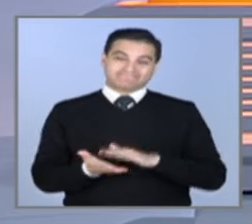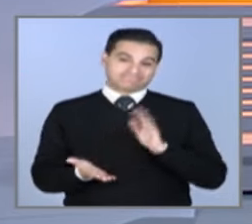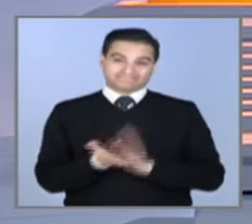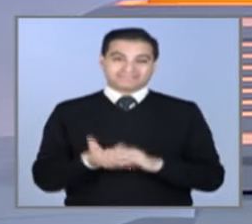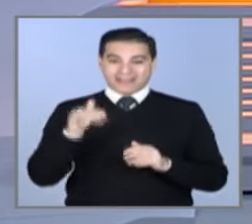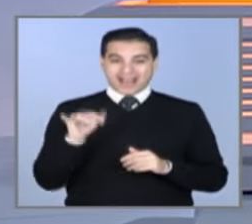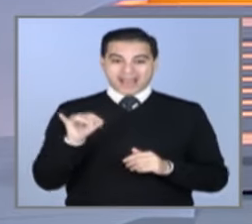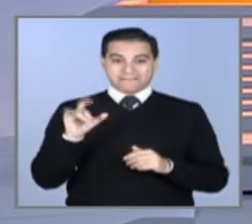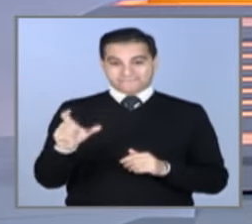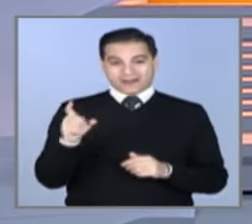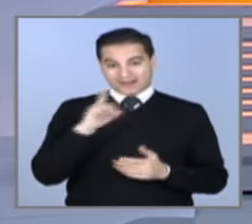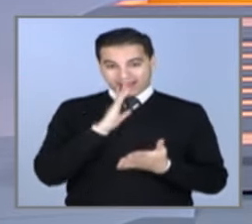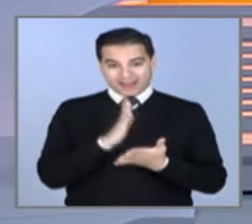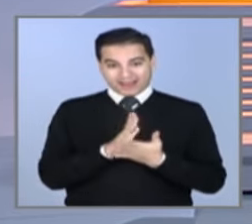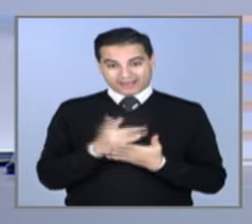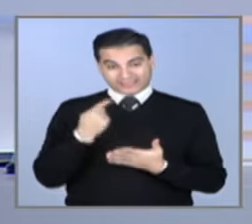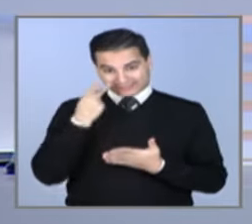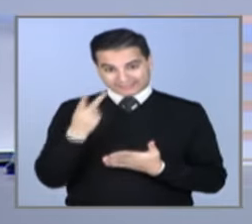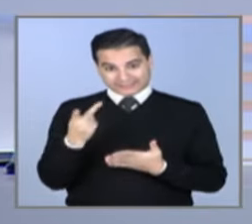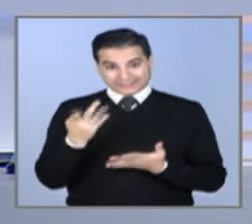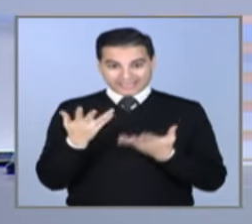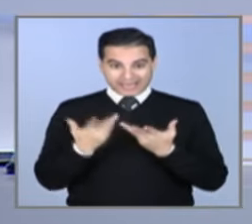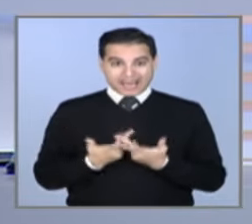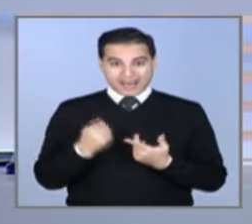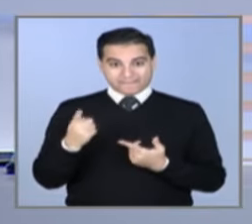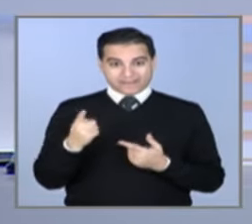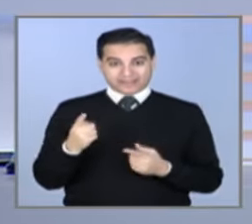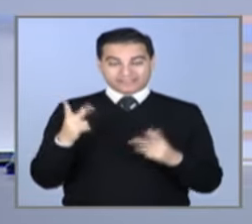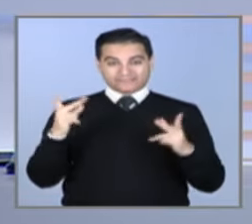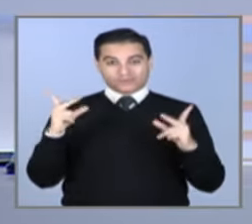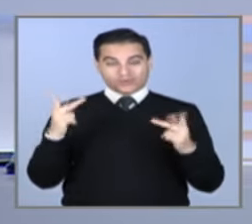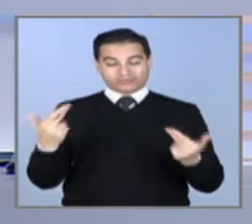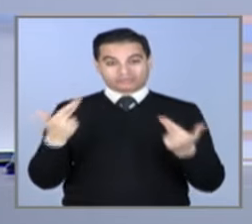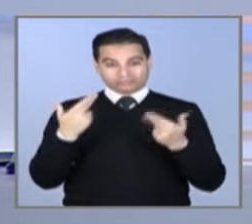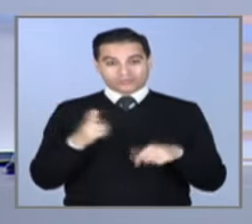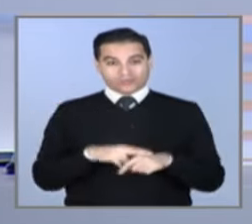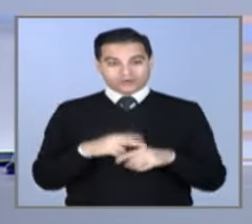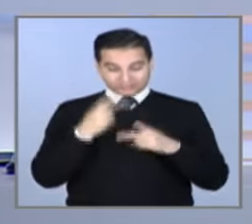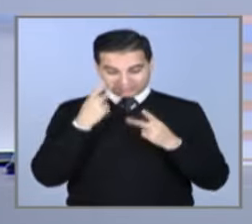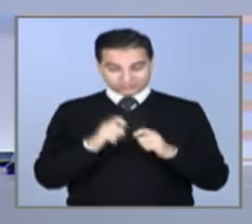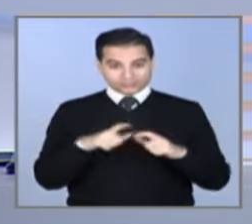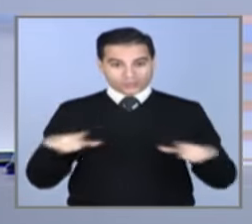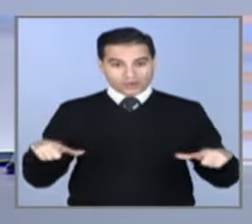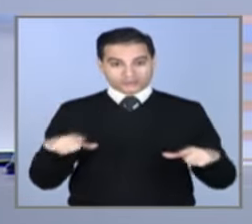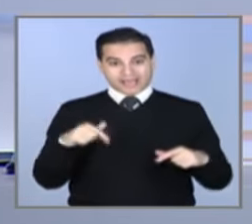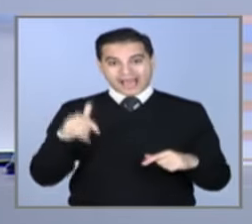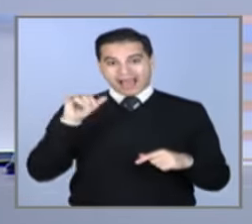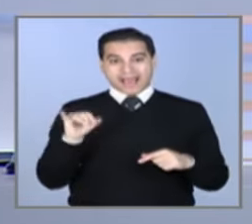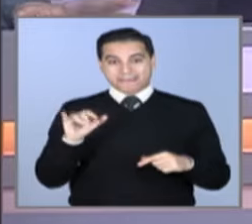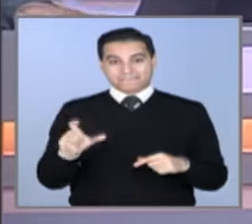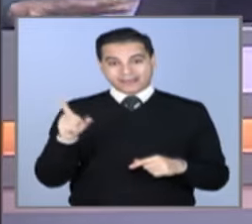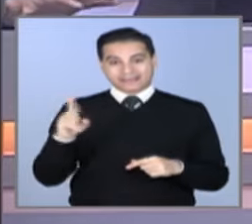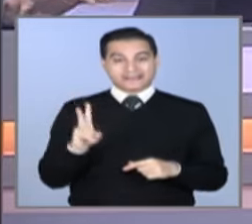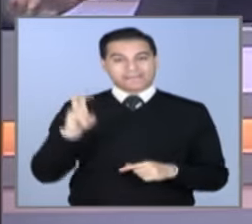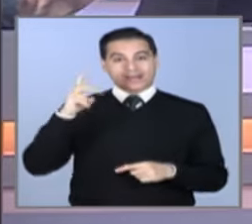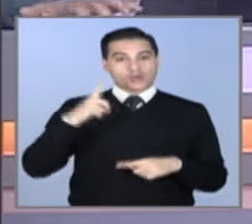أيمن، كتبوا. أيمن عنده نتيجتين، نتيجة على الشاشة ونتيجة على الكيو كارد. على الكيو كارد أيمن عنده 70-80